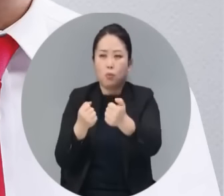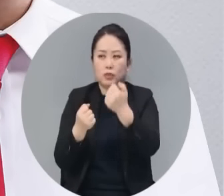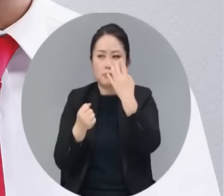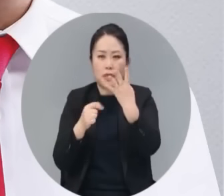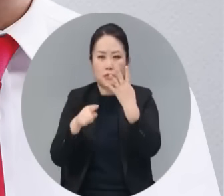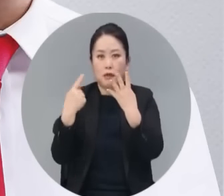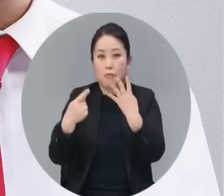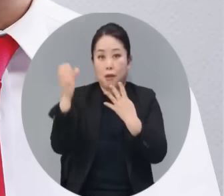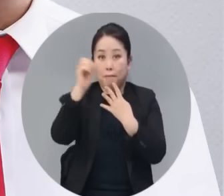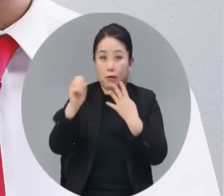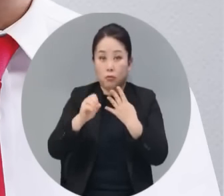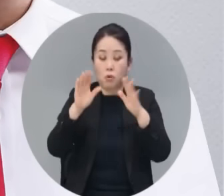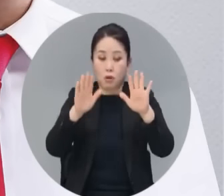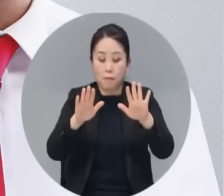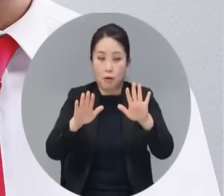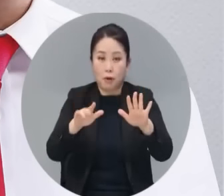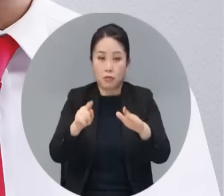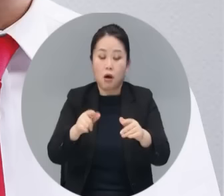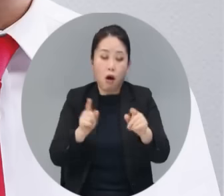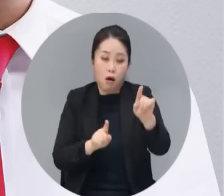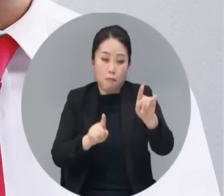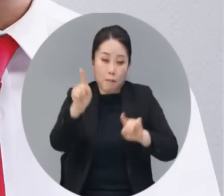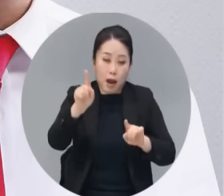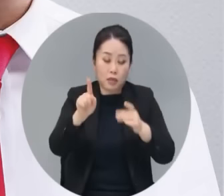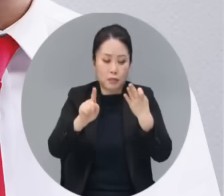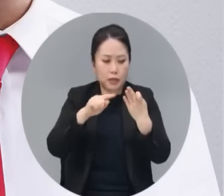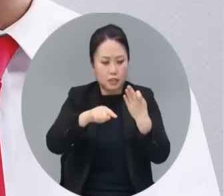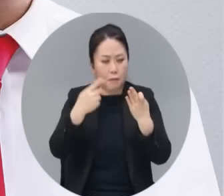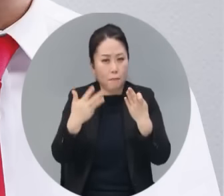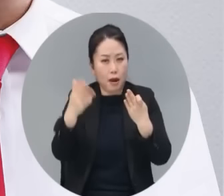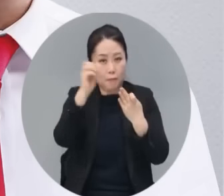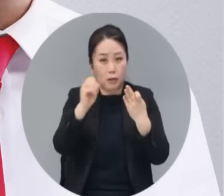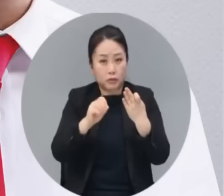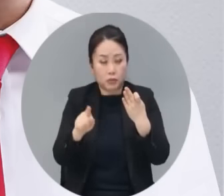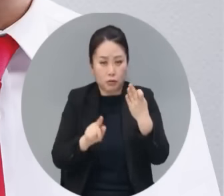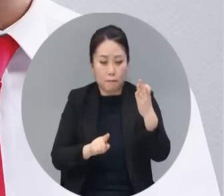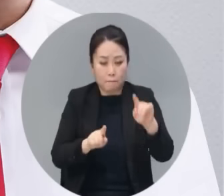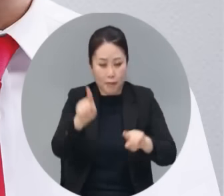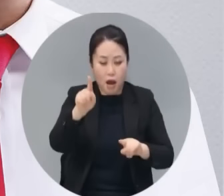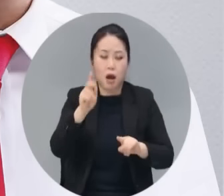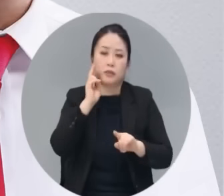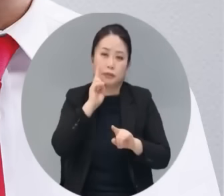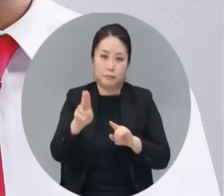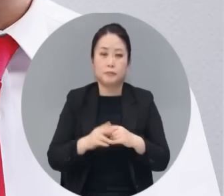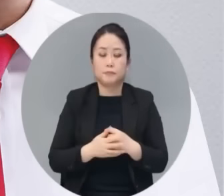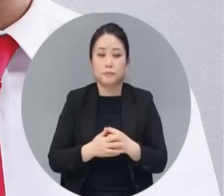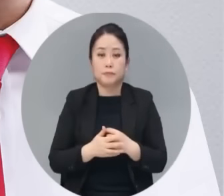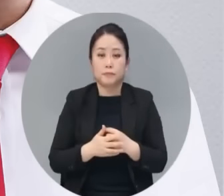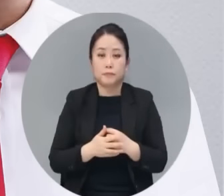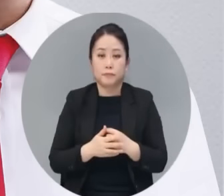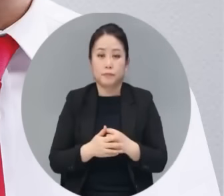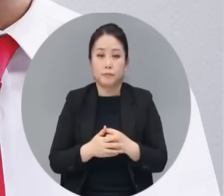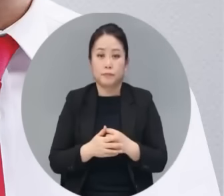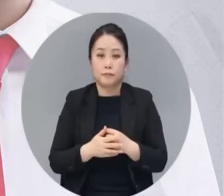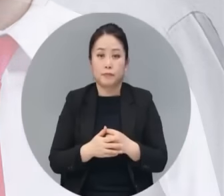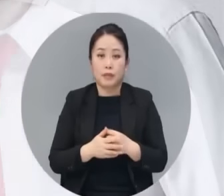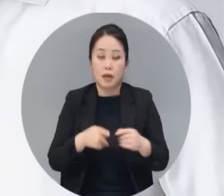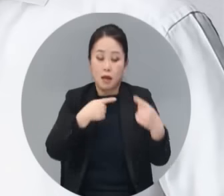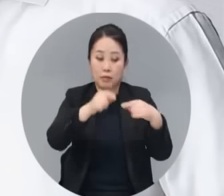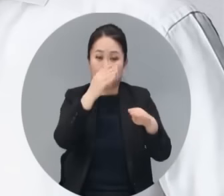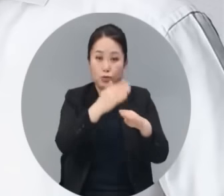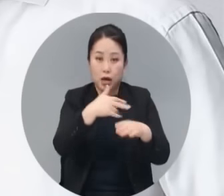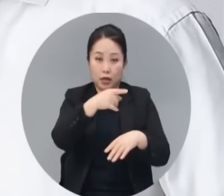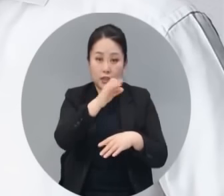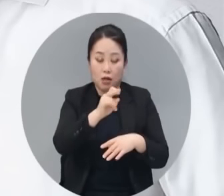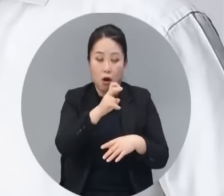54.1% 이번에는 5차 범위 박 14.4% 포인트 차이를 보이며 격차가 더 나타났습니다 민주당